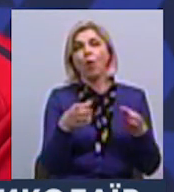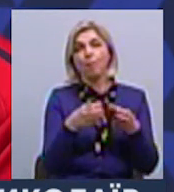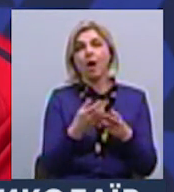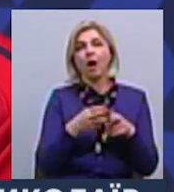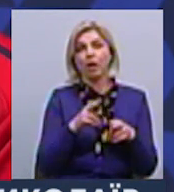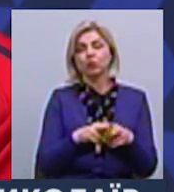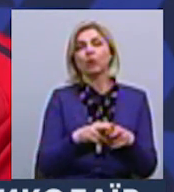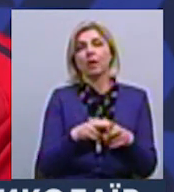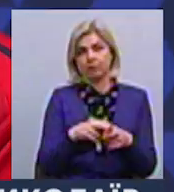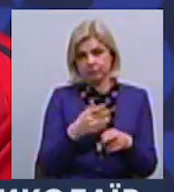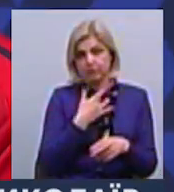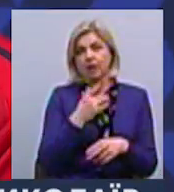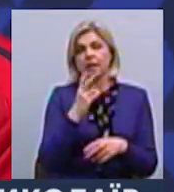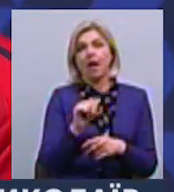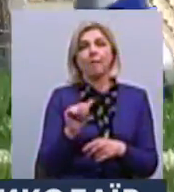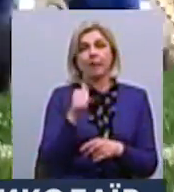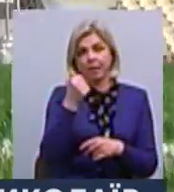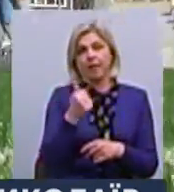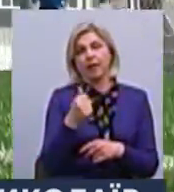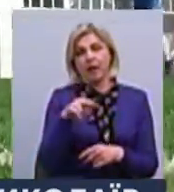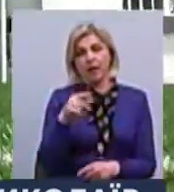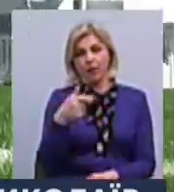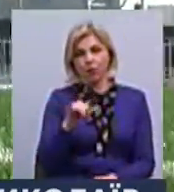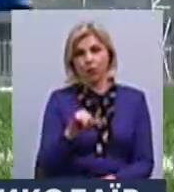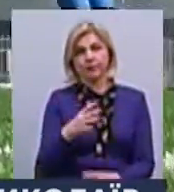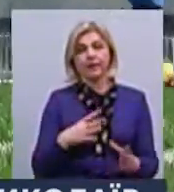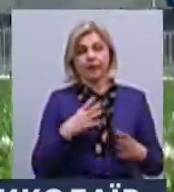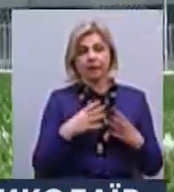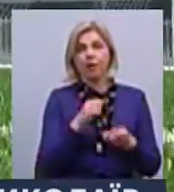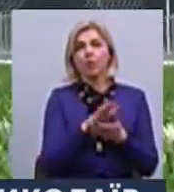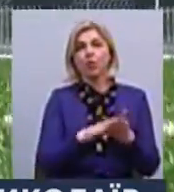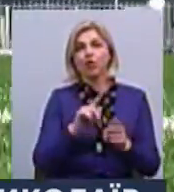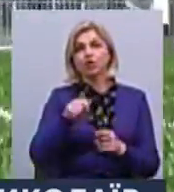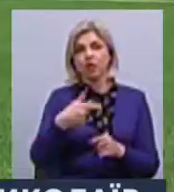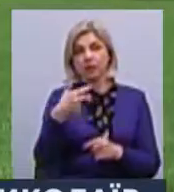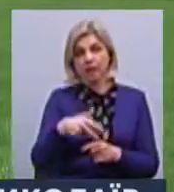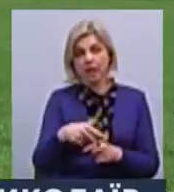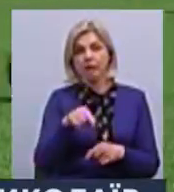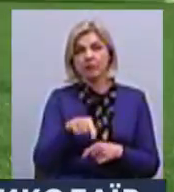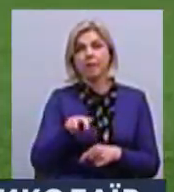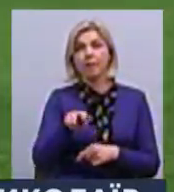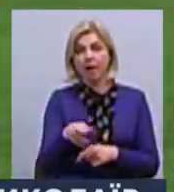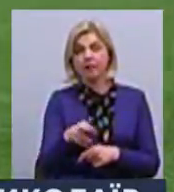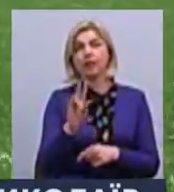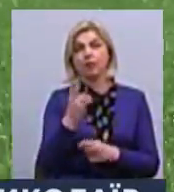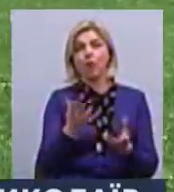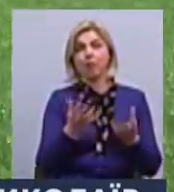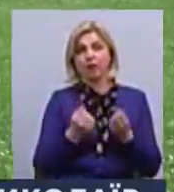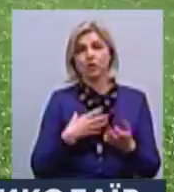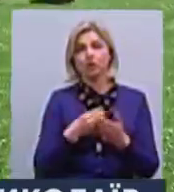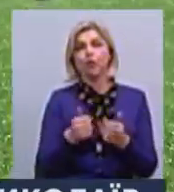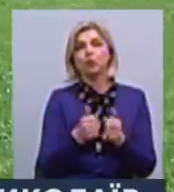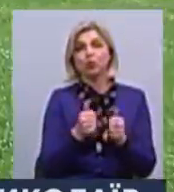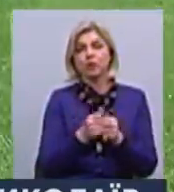котрі претендуватимуть на прем'єр-лігу. Тренування тривало 1.5 години. Вже цієї п'ятниці Миколаїв прийматиме свого сусіда